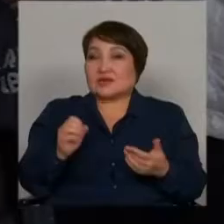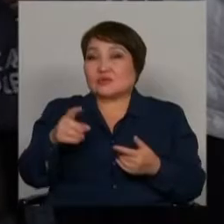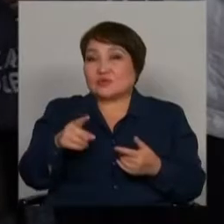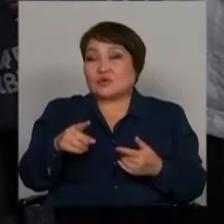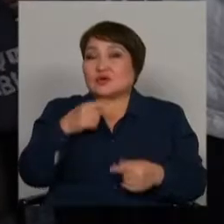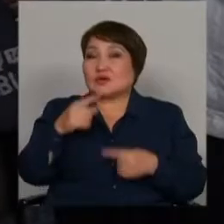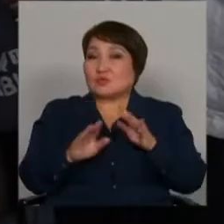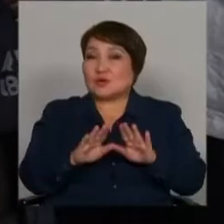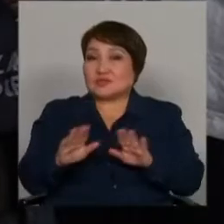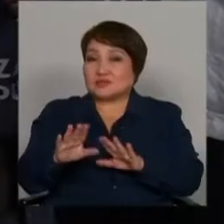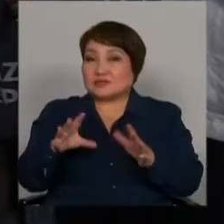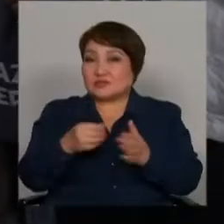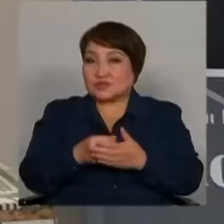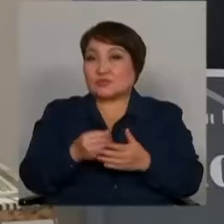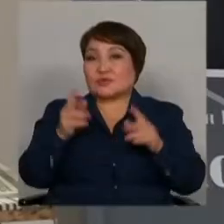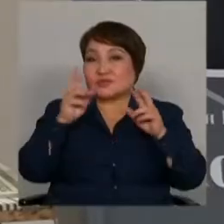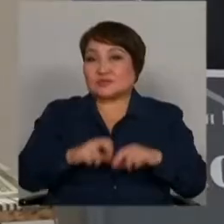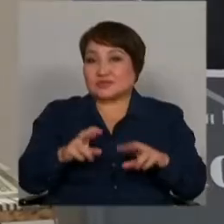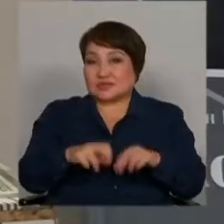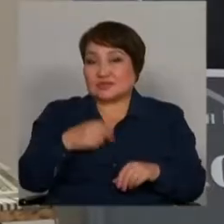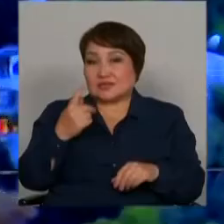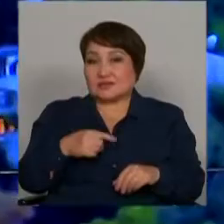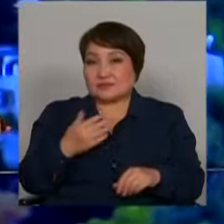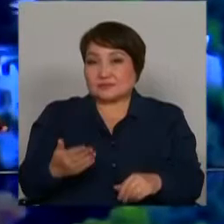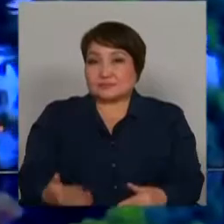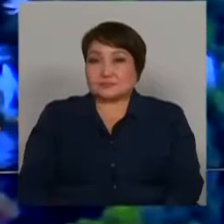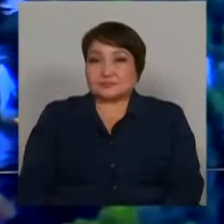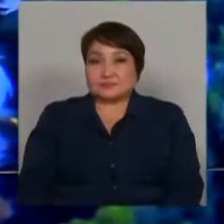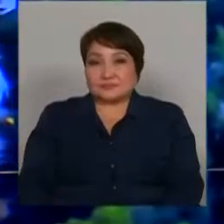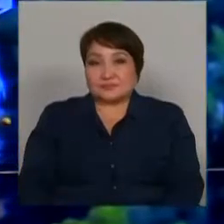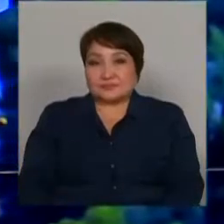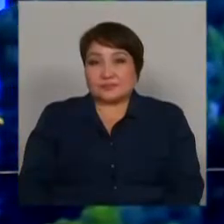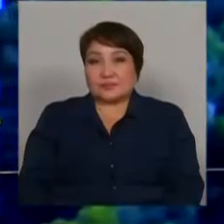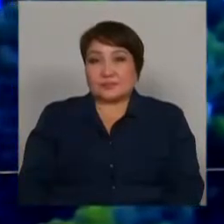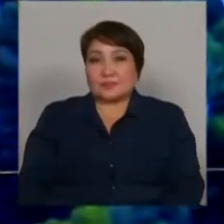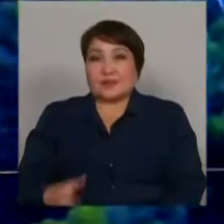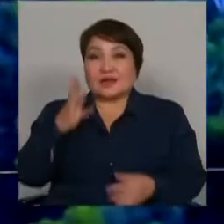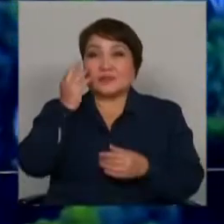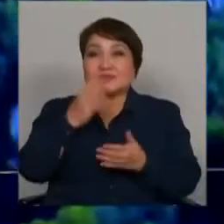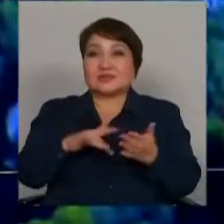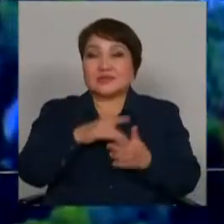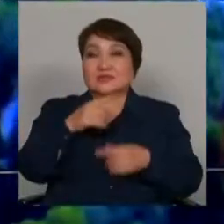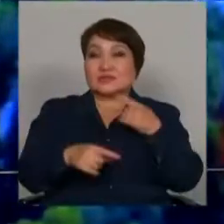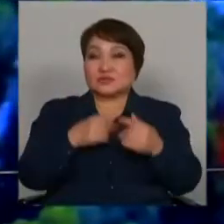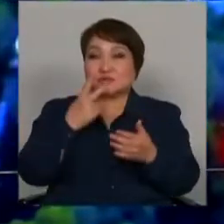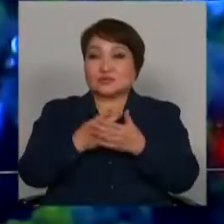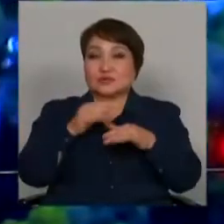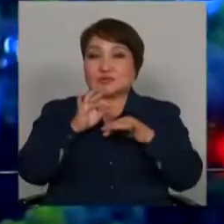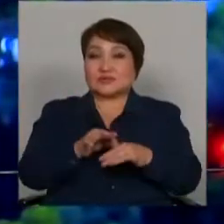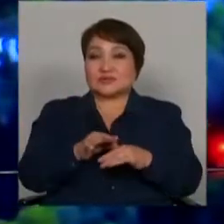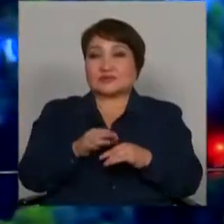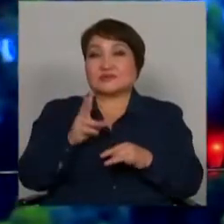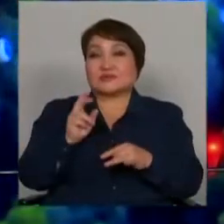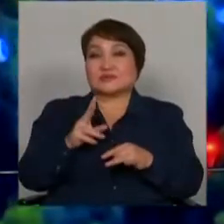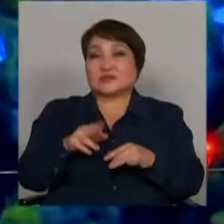әлі де зерттеліп жатқанын айтты. Алматыда дәстүрлі түрде өтетін оркестрлер